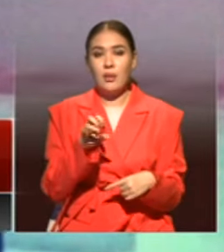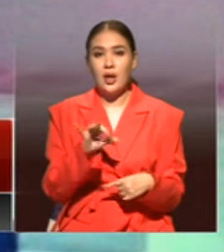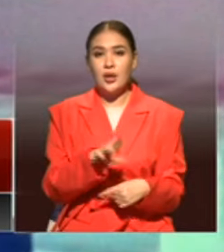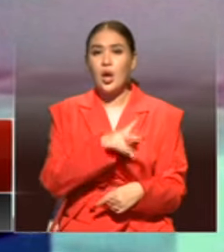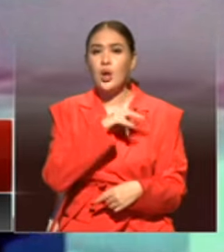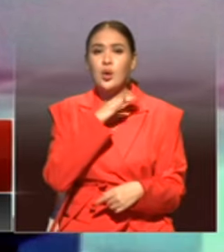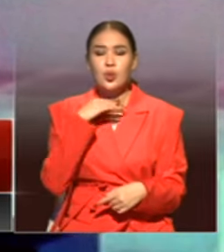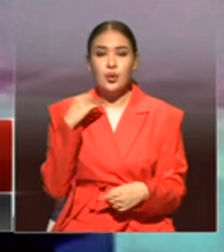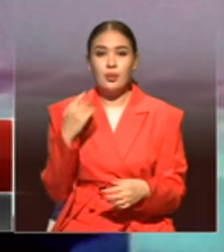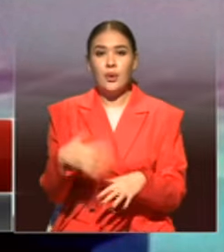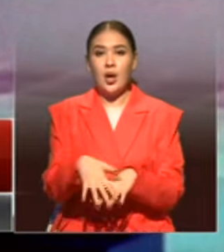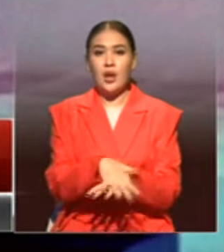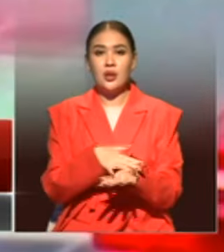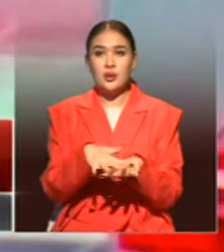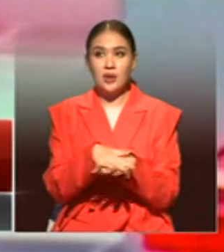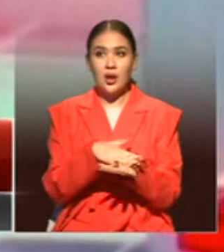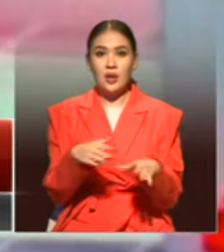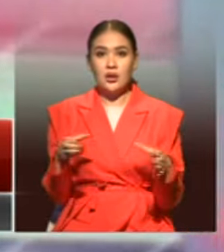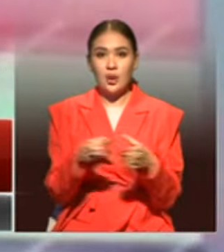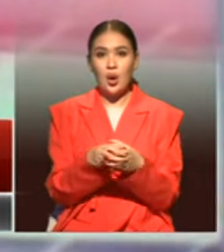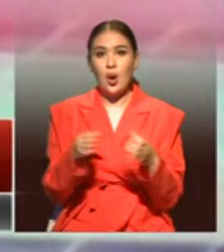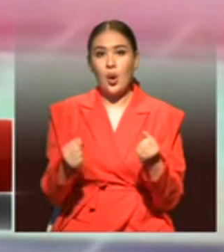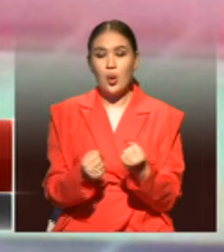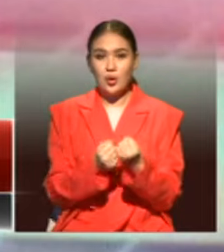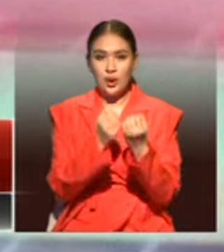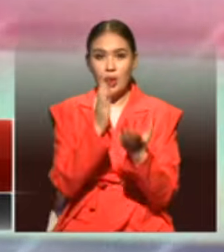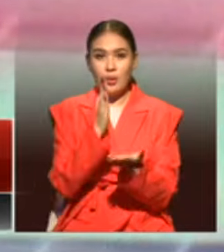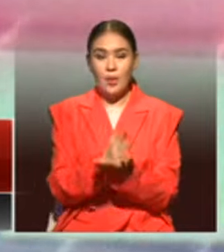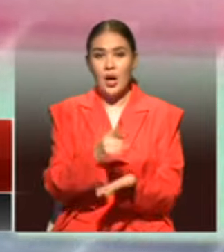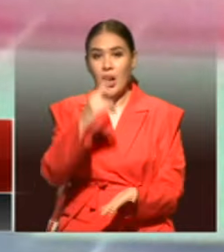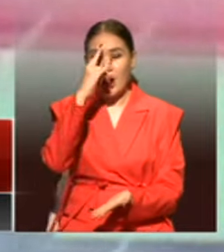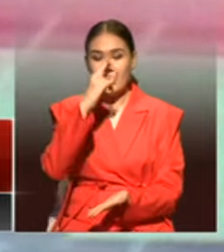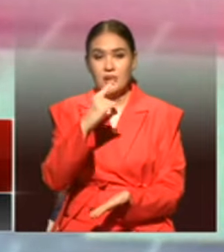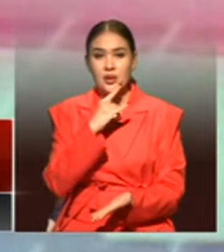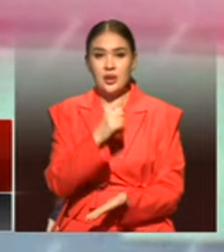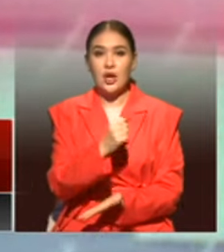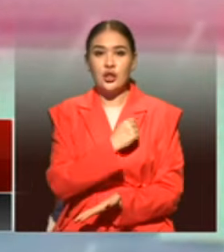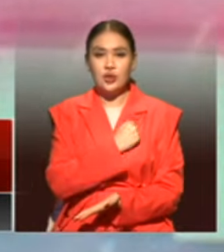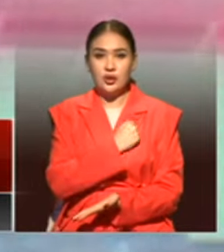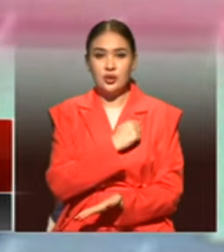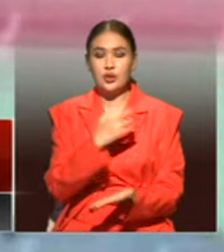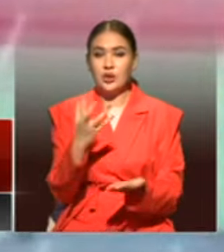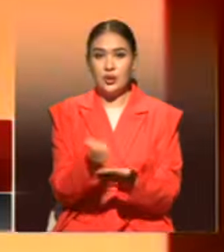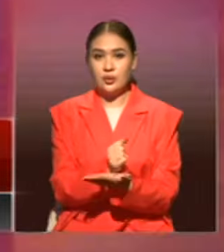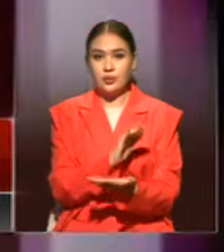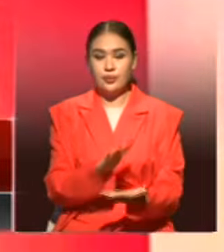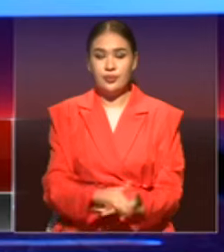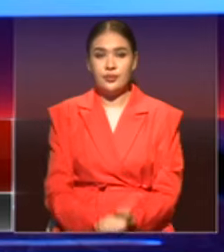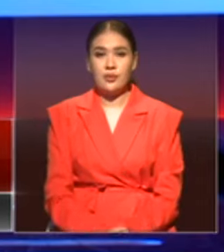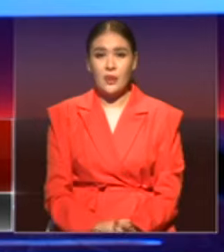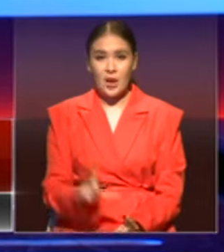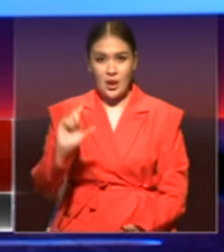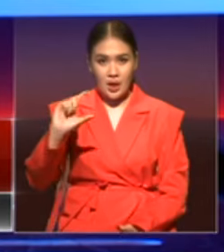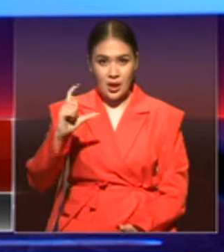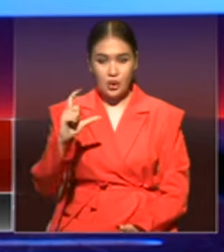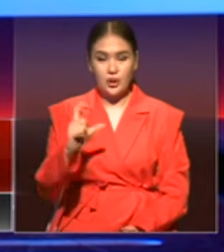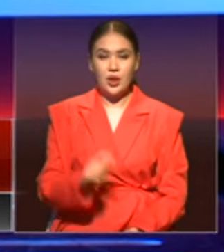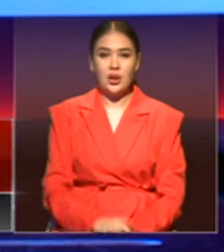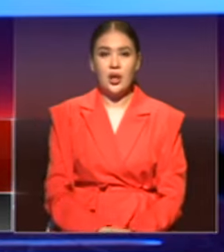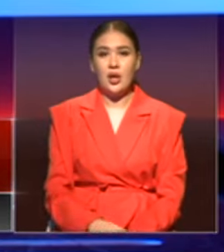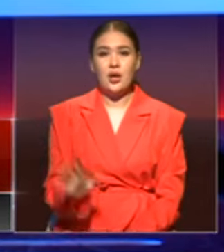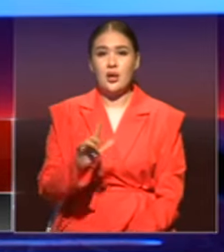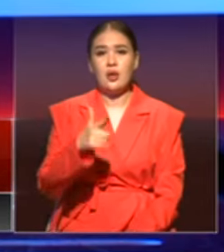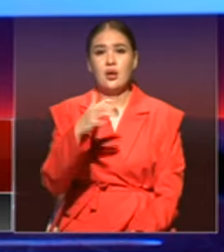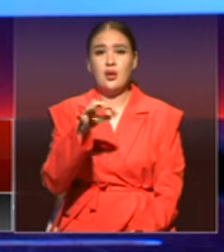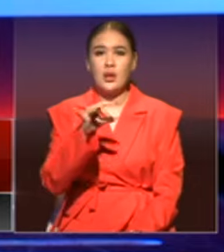көбінеке халықаралық компаниялар қолдау көрсетіп жатқан. Қазақстандық өкінішке орай. Халықаралық болғанда экологиялық компаниялар ма? Жоқ, жоқ. Жаңағы Горилла